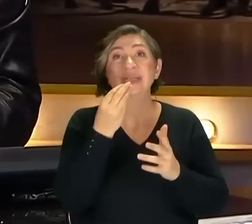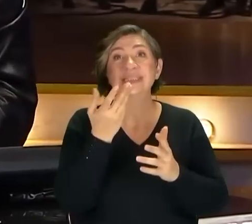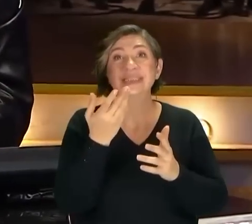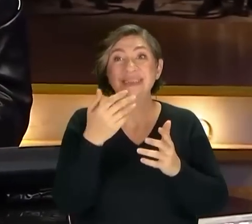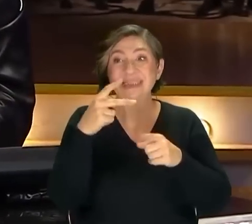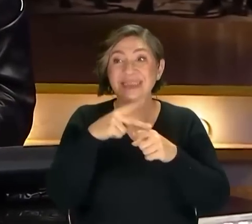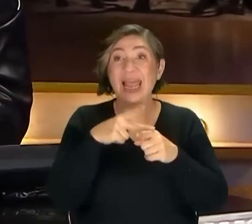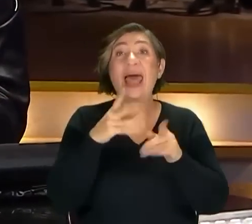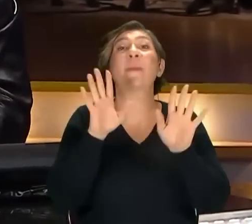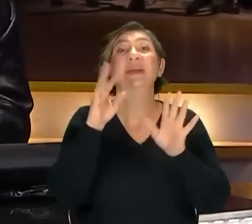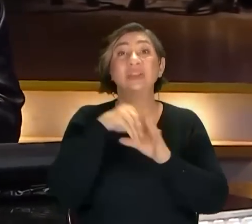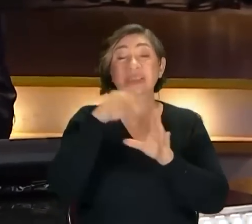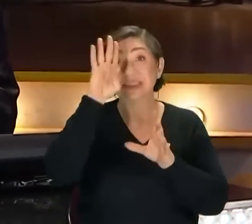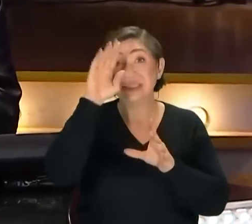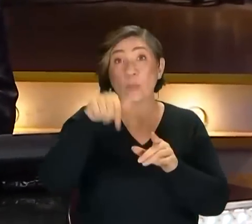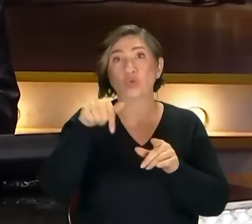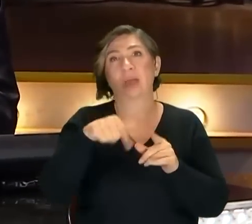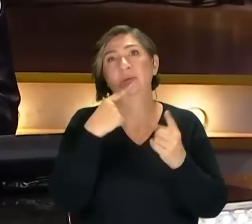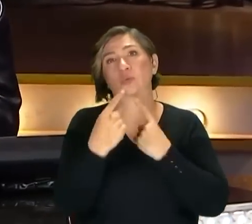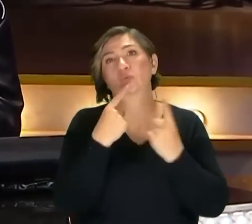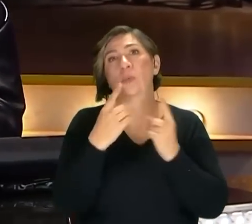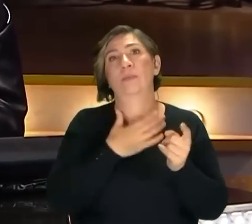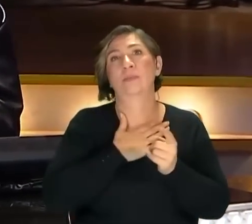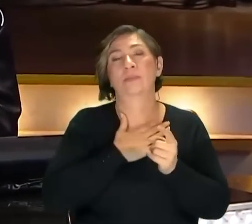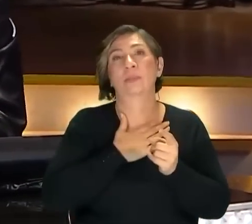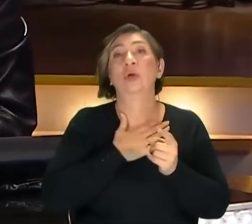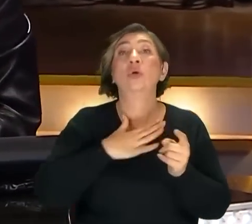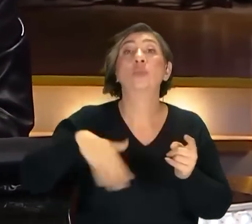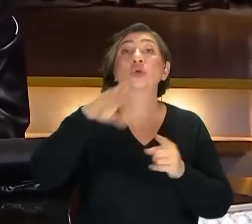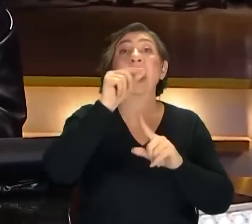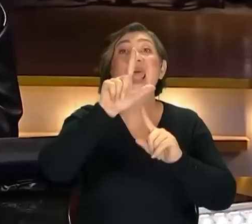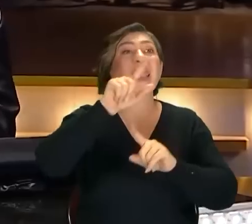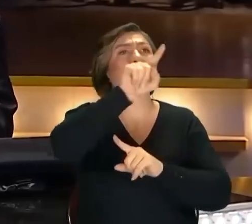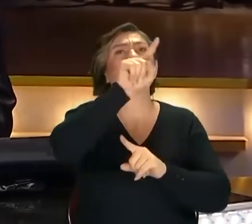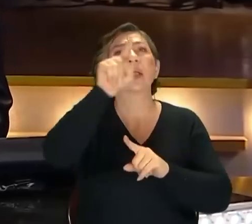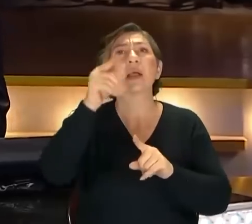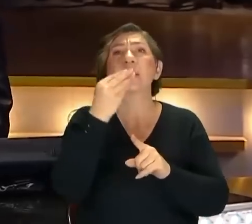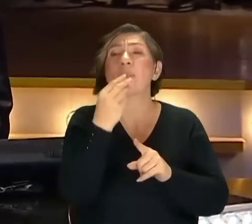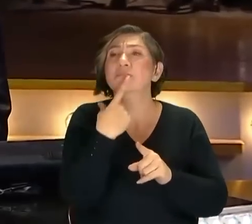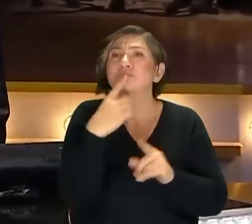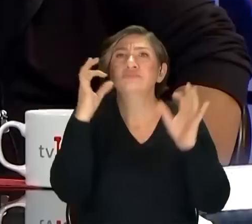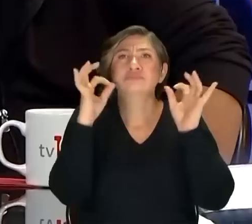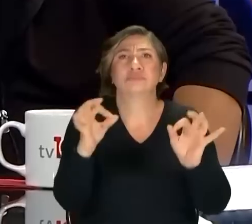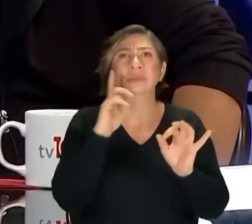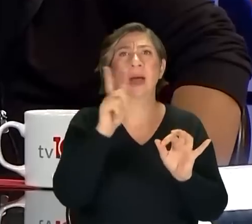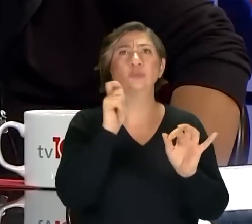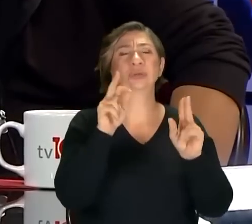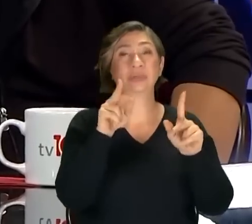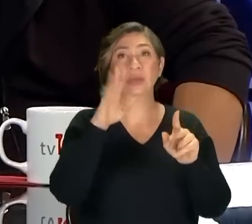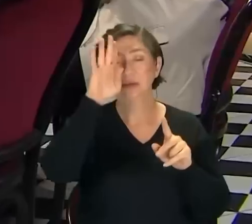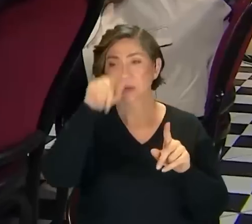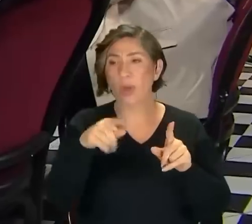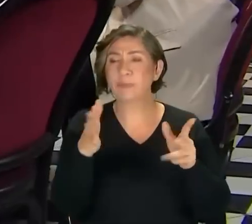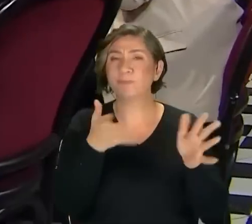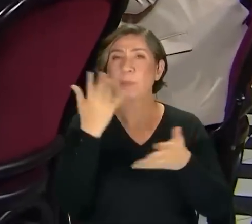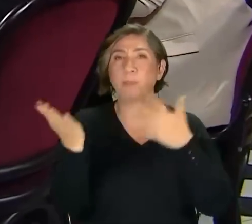Yani zehirlenmemek için İstanbul'da. Bak İstanbul'dan söz ediyorum sadece. Bütün illerimizde yemek meselesi çok namusluca yapılıyor.